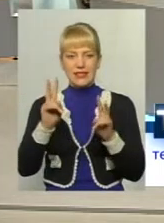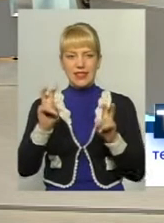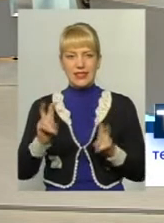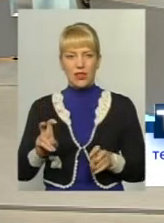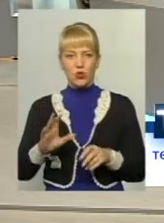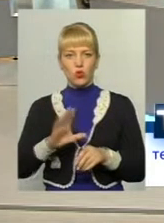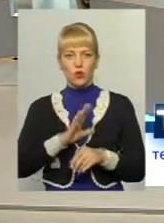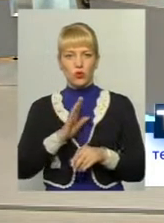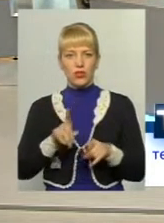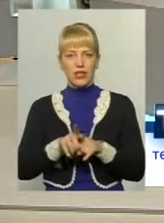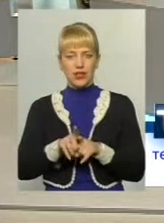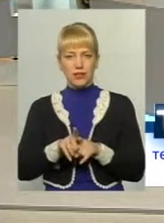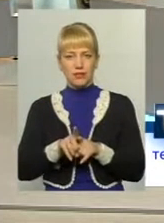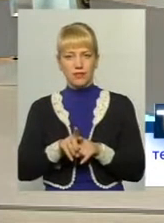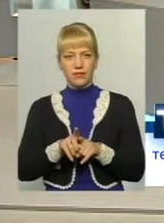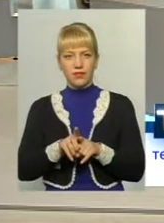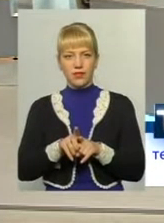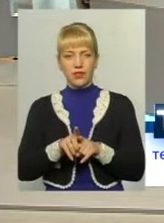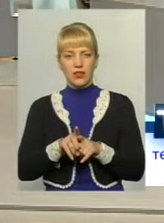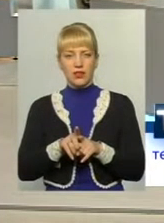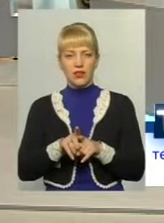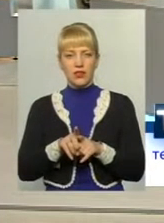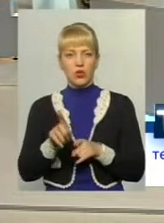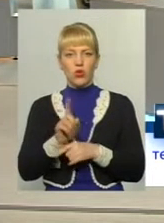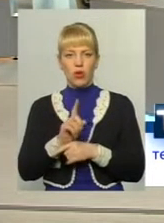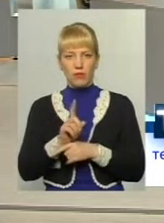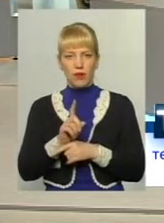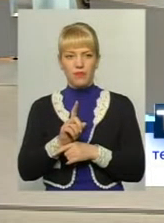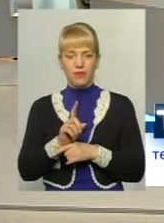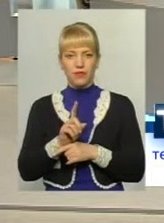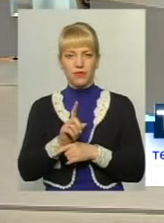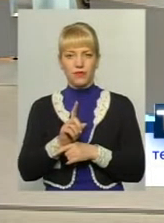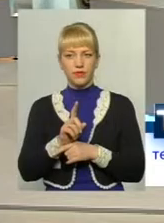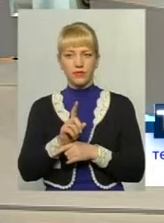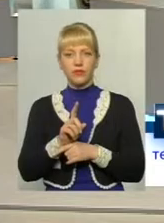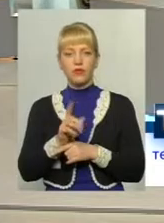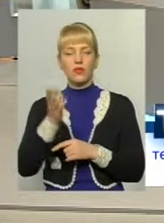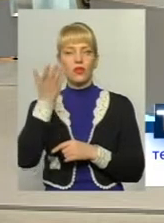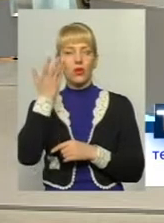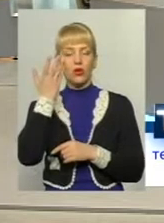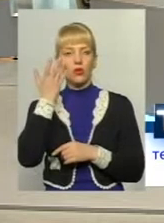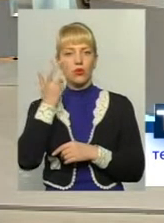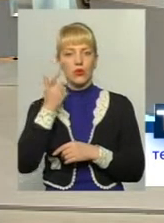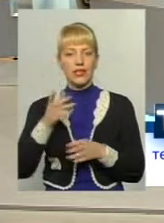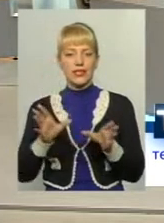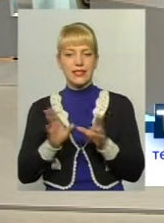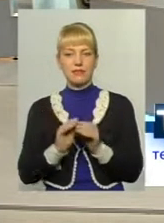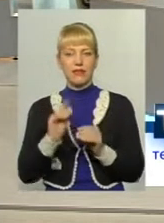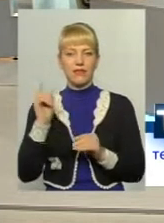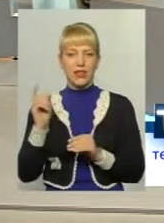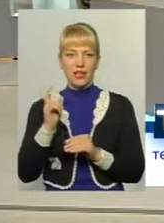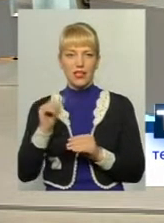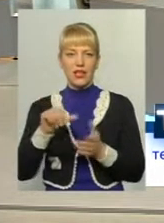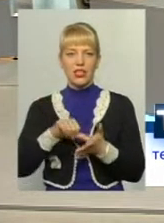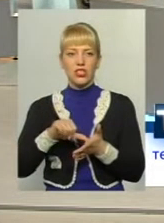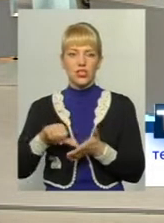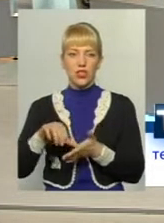комусь передати його, ну, якщо вирішили там. А приймати своє ж майно то не потрібно. Так само